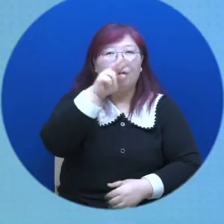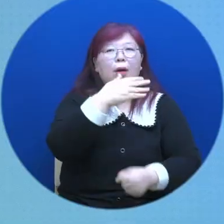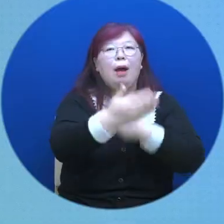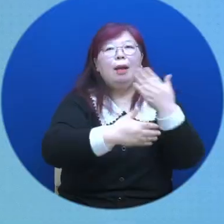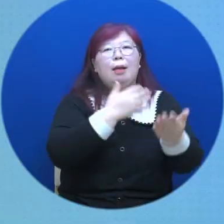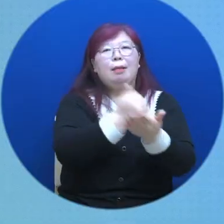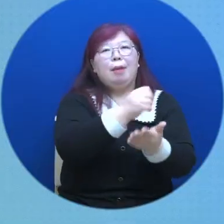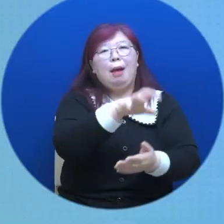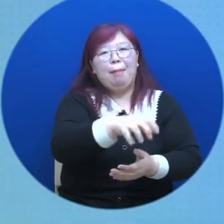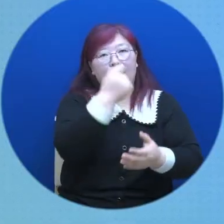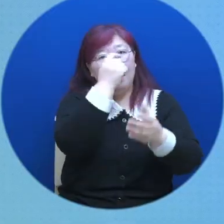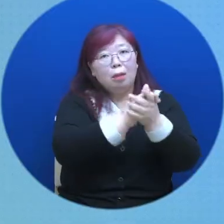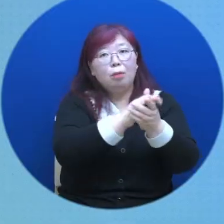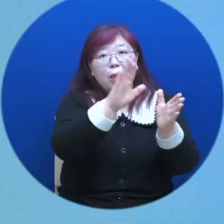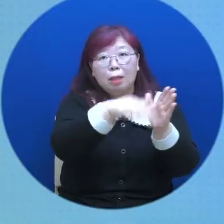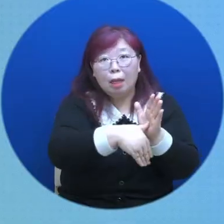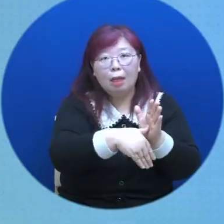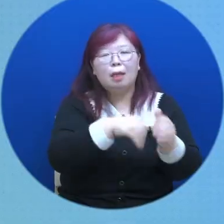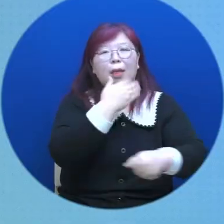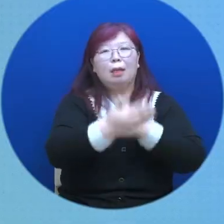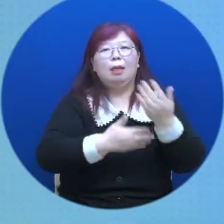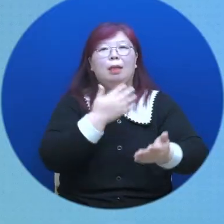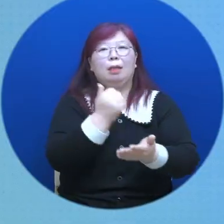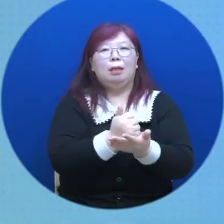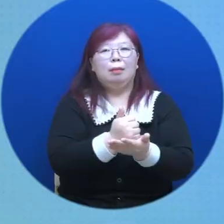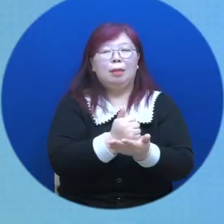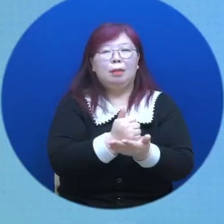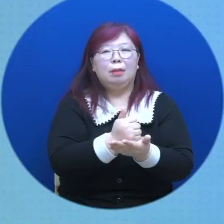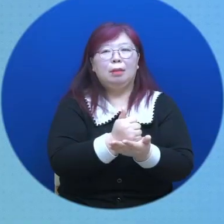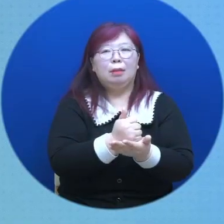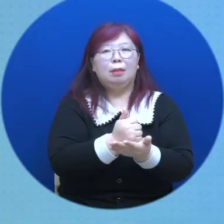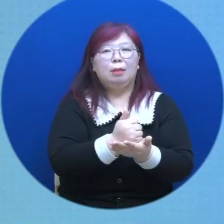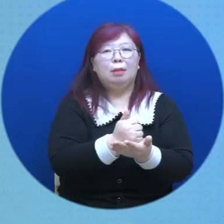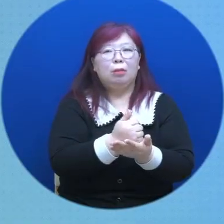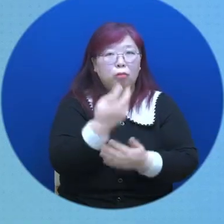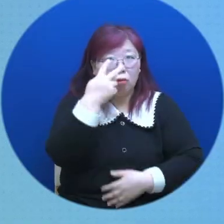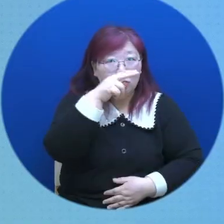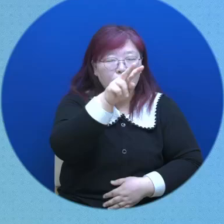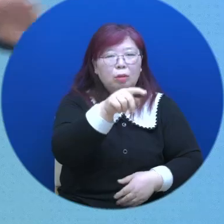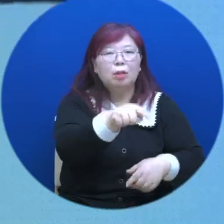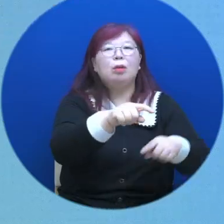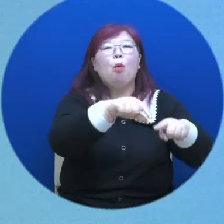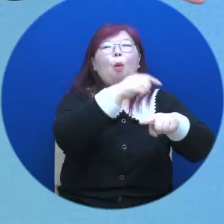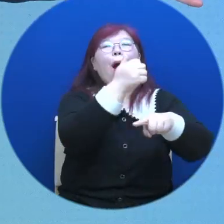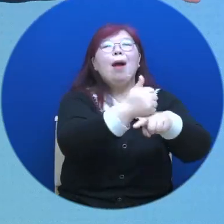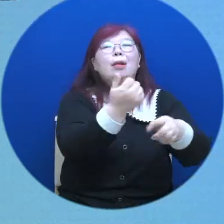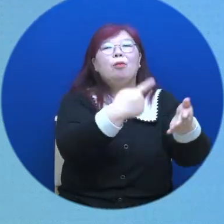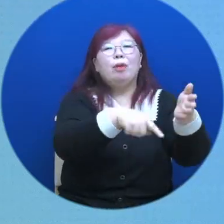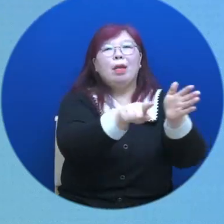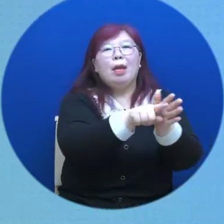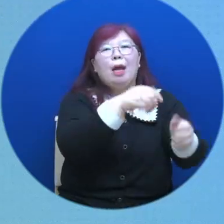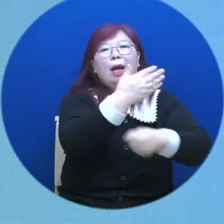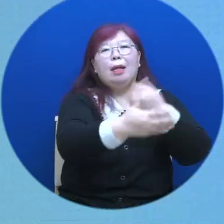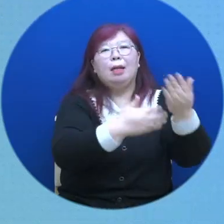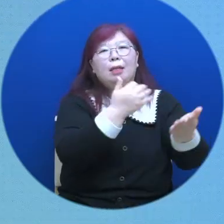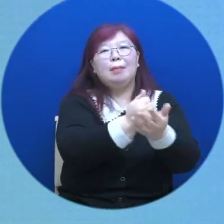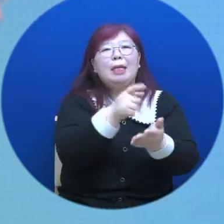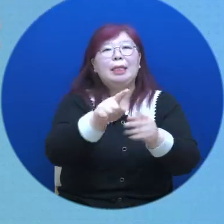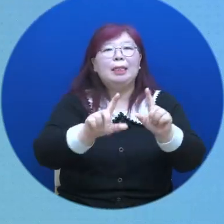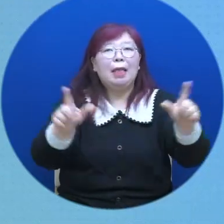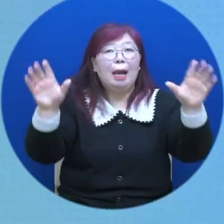같이 나가게 될 때 하나님께로 눈을 든 히스기야를 위하여 하나님이 어떻게 해요? 그날